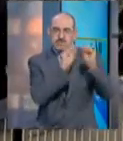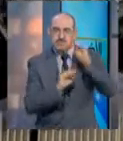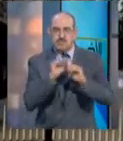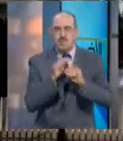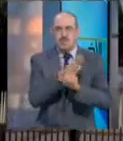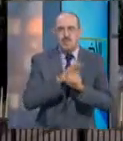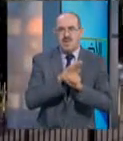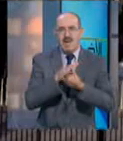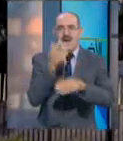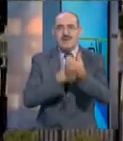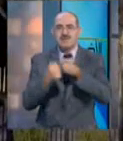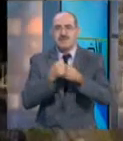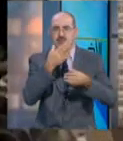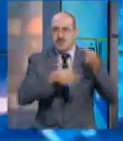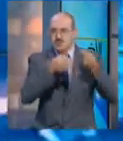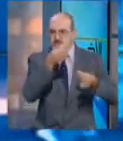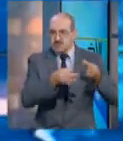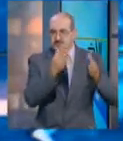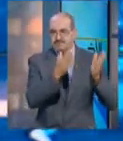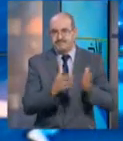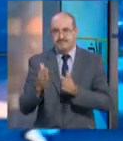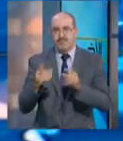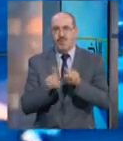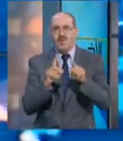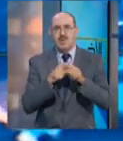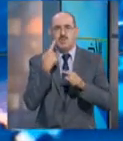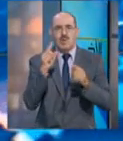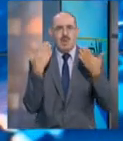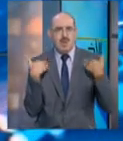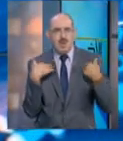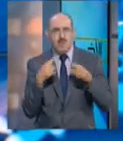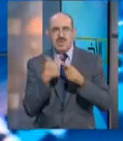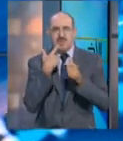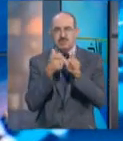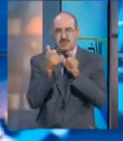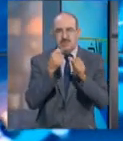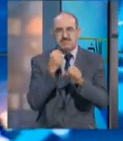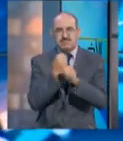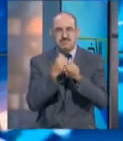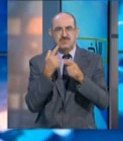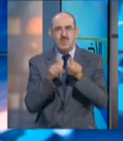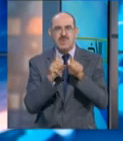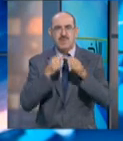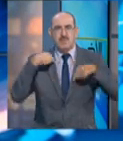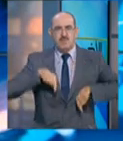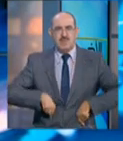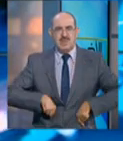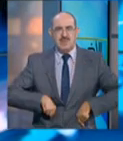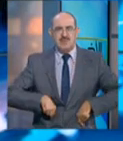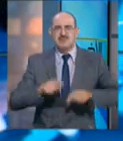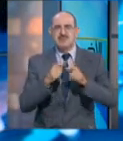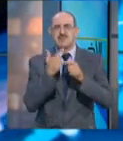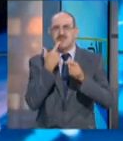الشامل لقطاع العدالة. في مجال السياحة والصناعة التقليدية قدم وزير السياحة والصناعة